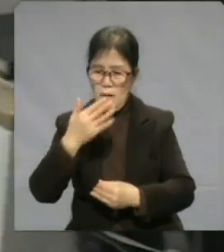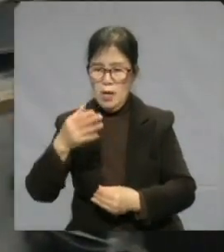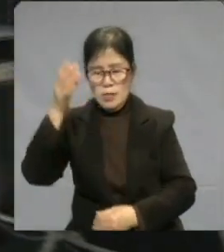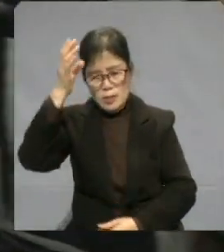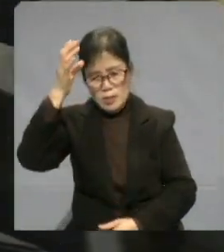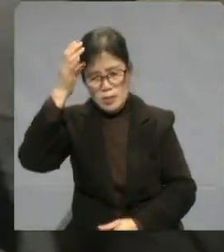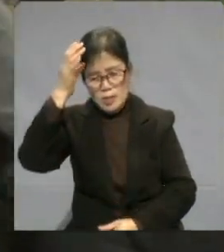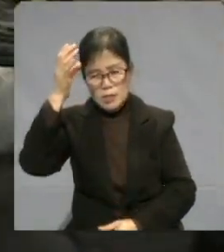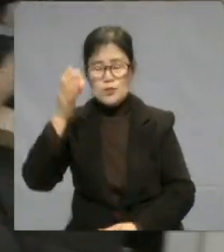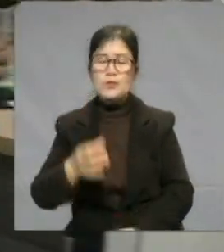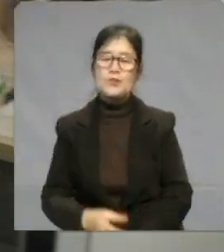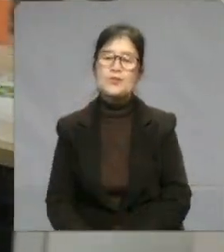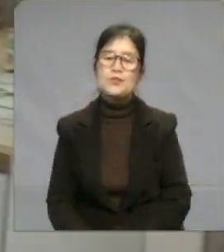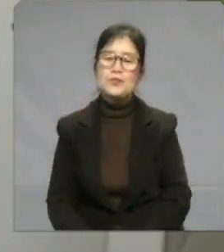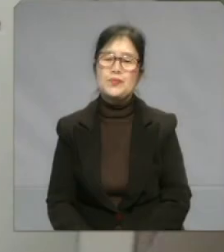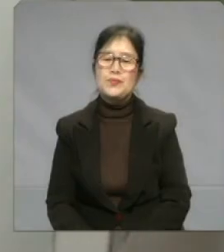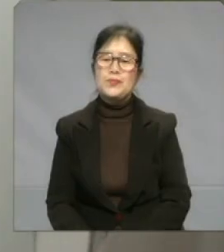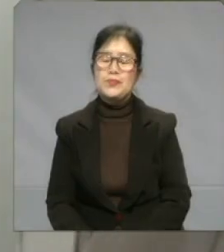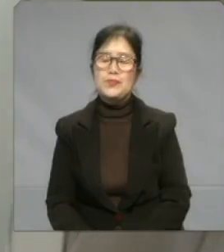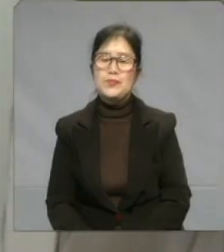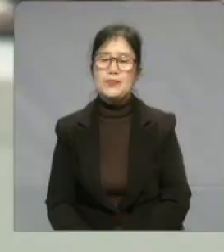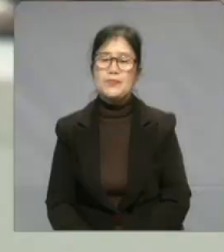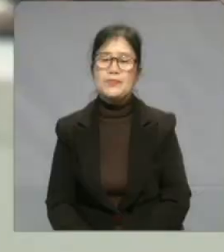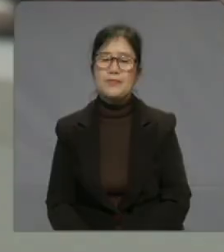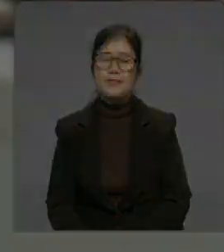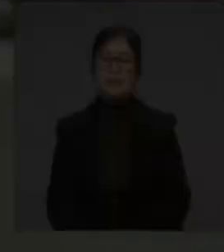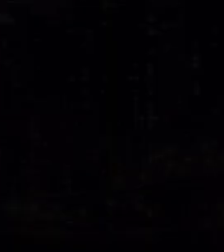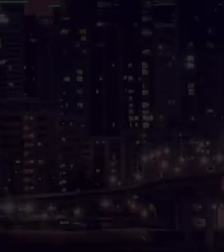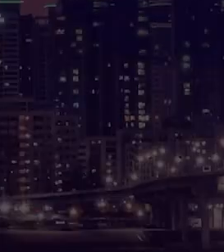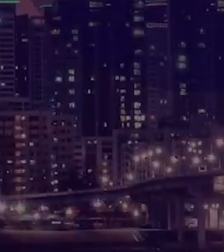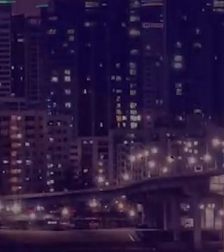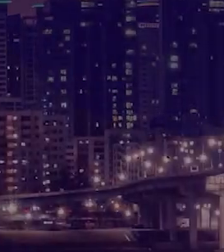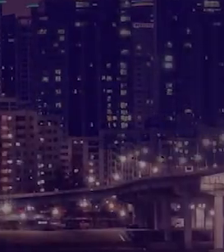모아집니다 OBS 뉴스 신송